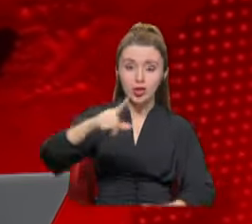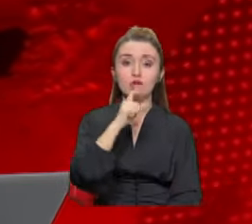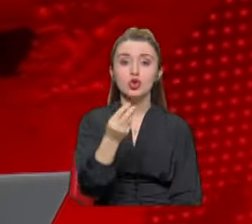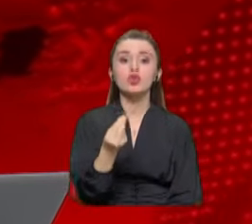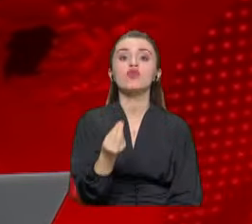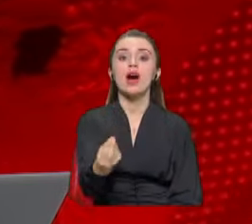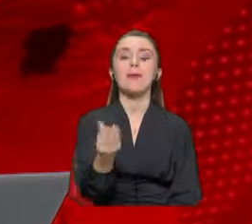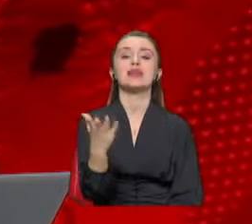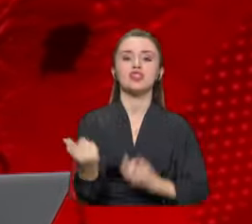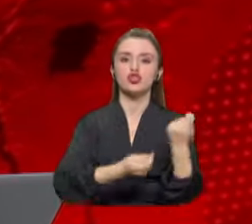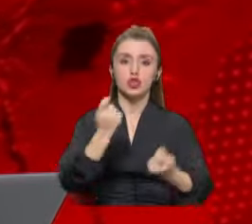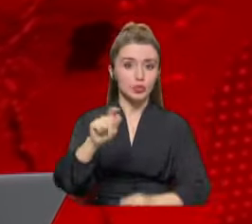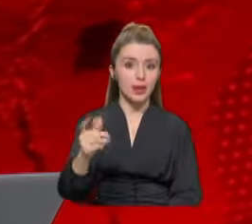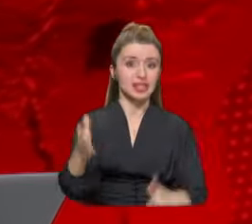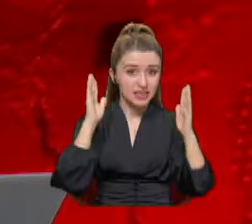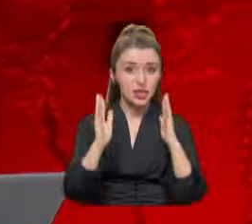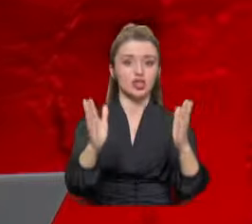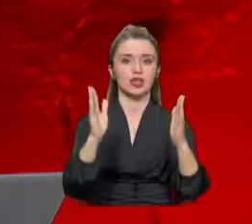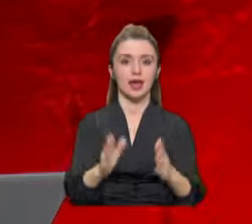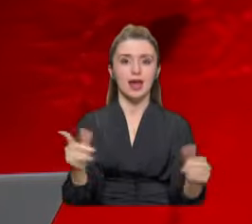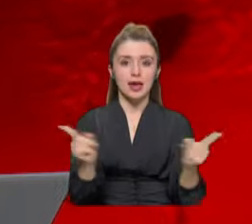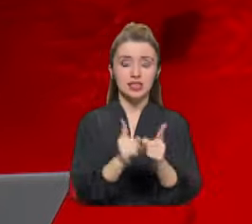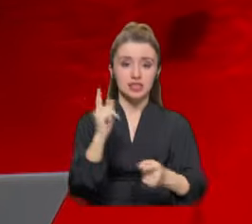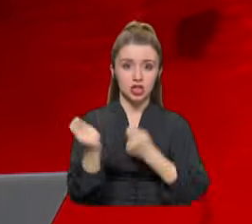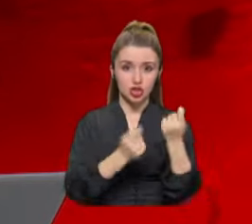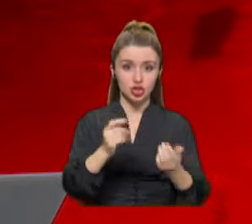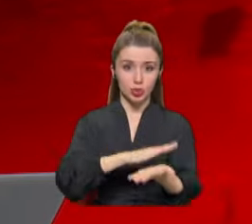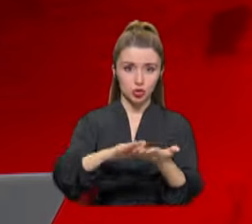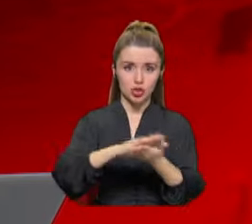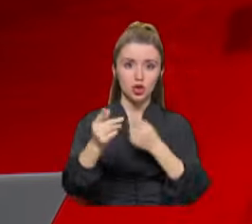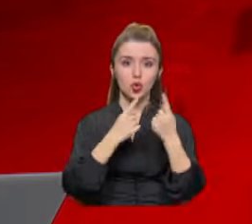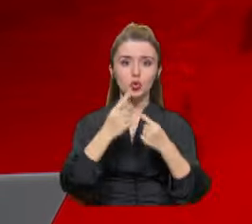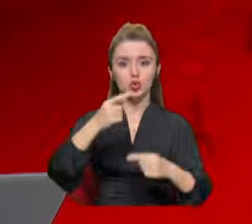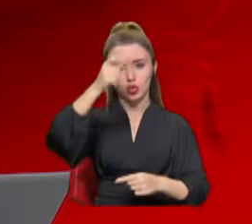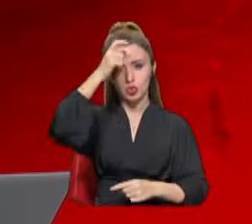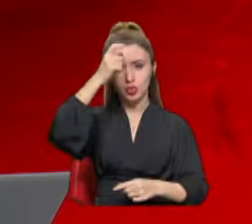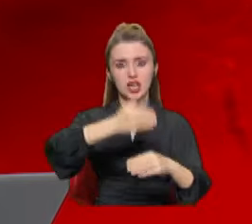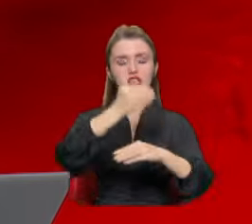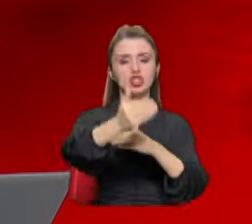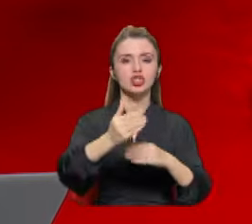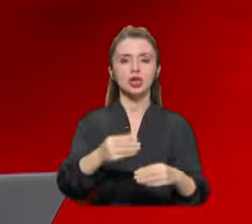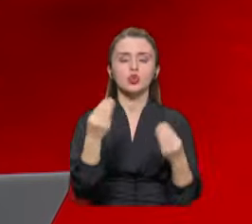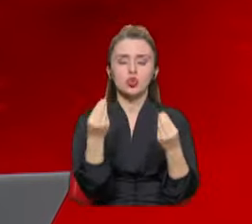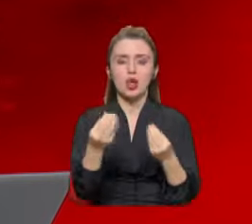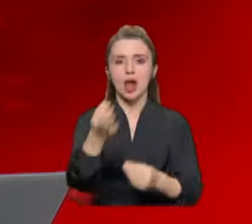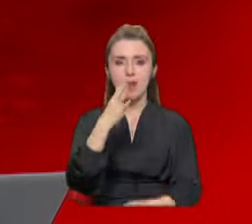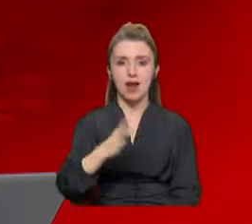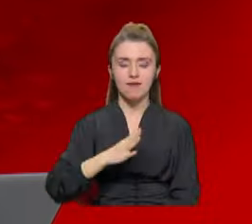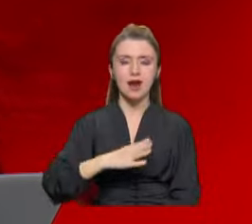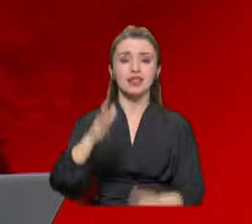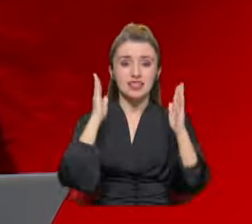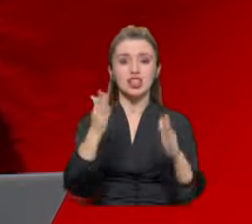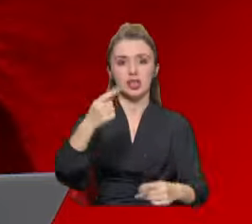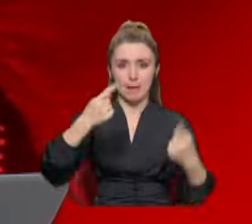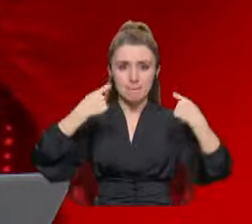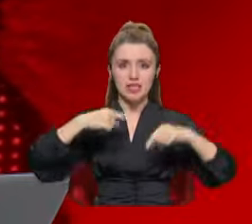yerine icraatlerini konuştursalar. Kısa çalışma düzeni konuşuluyor, yurt dışı örneklerden olumlu haberler var. Keşke mesela biz